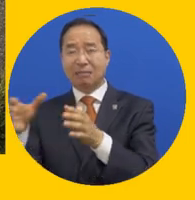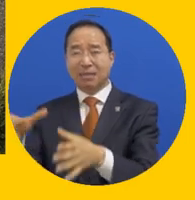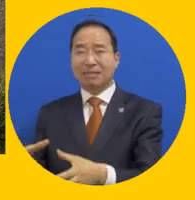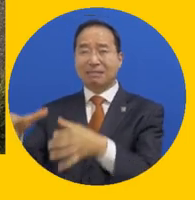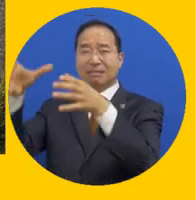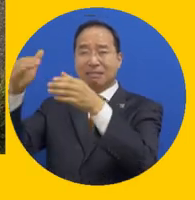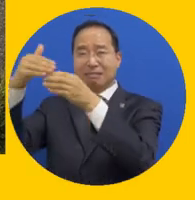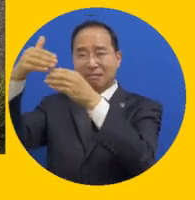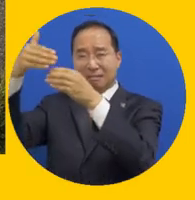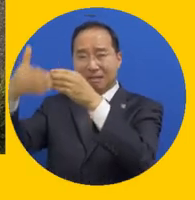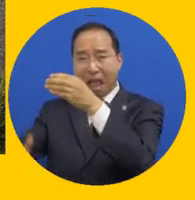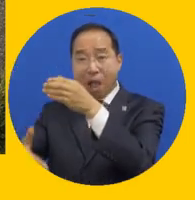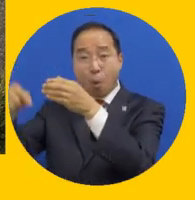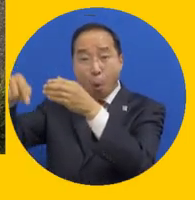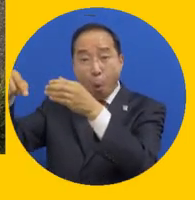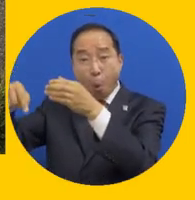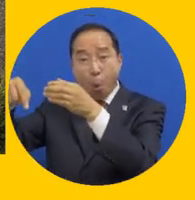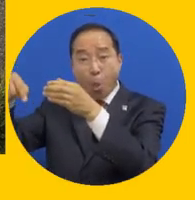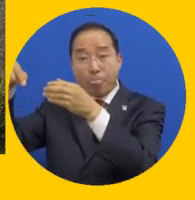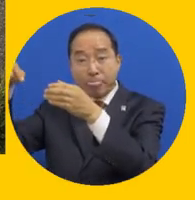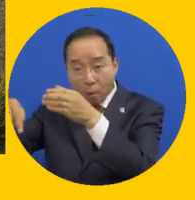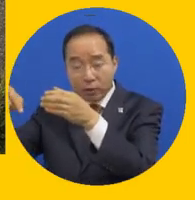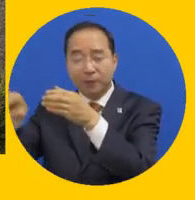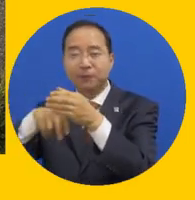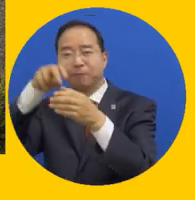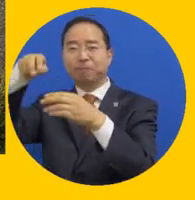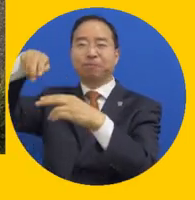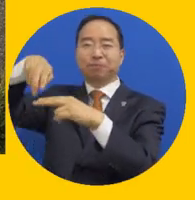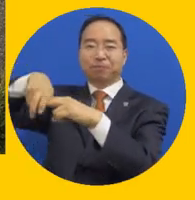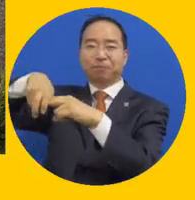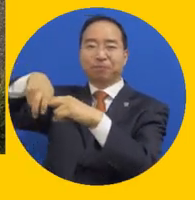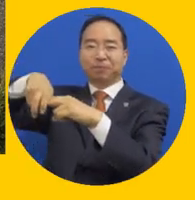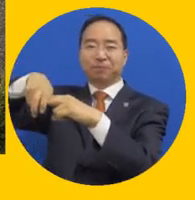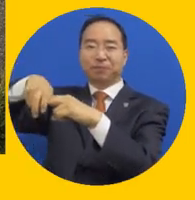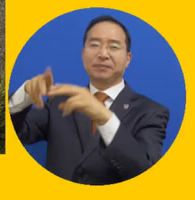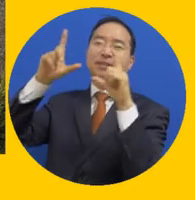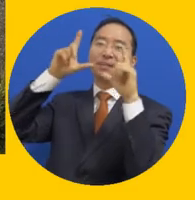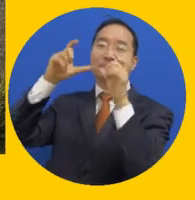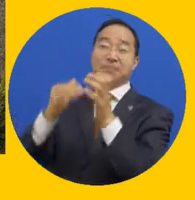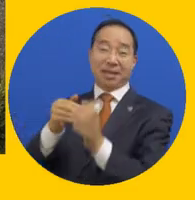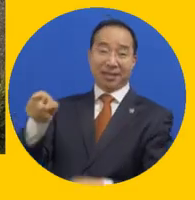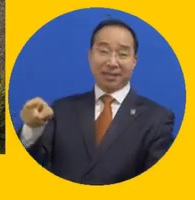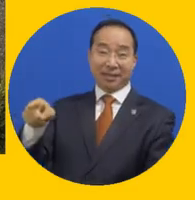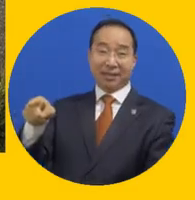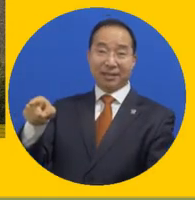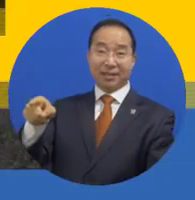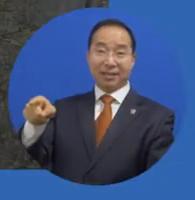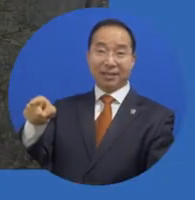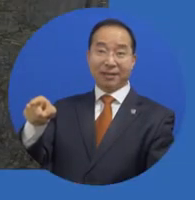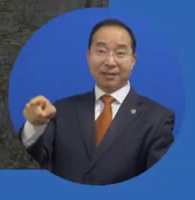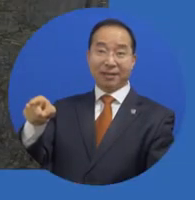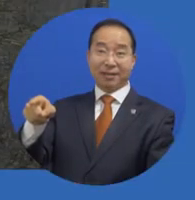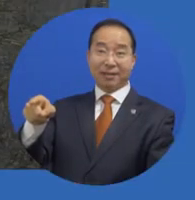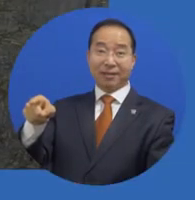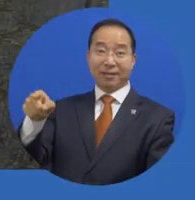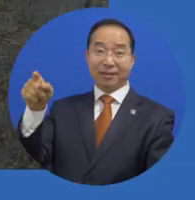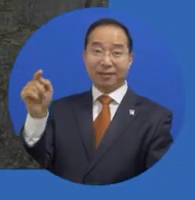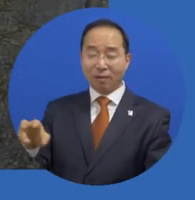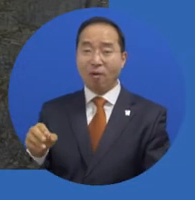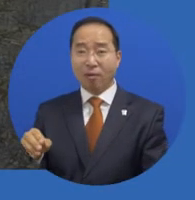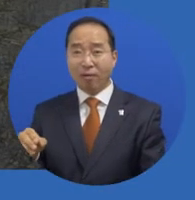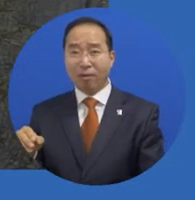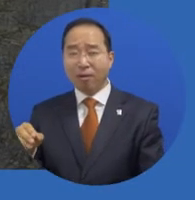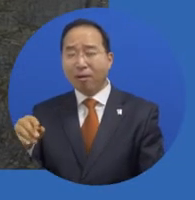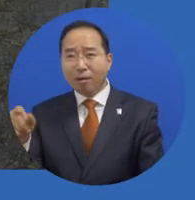절벽이죠. 아마 평생에 한 번 갈까 말까 한 저런 절벽에 앉아서 사진도 찍었고요. 또 저렇게 괴물의